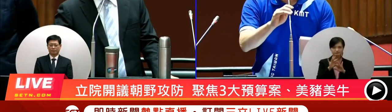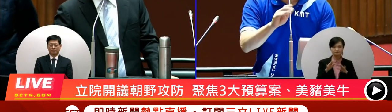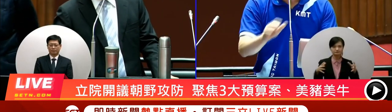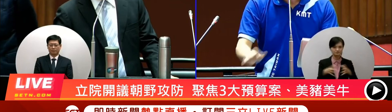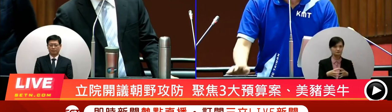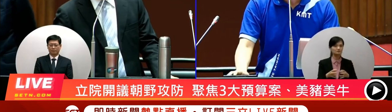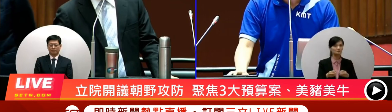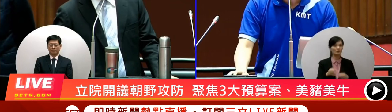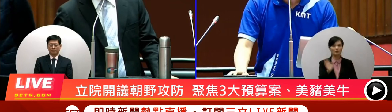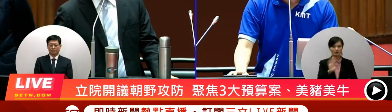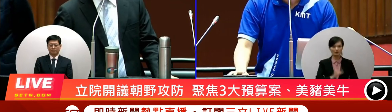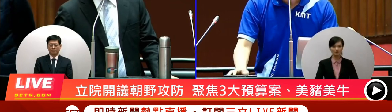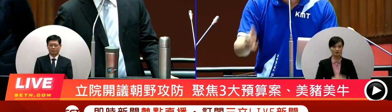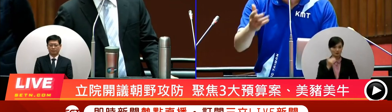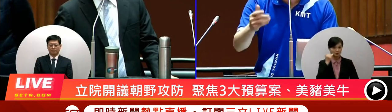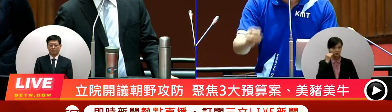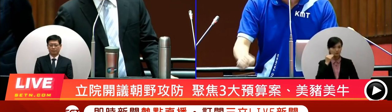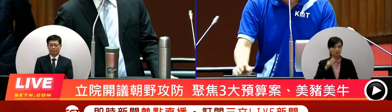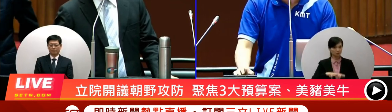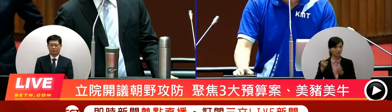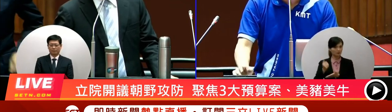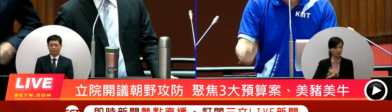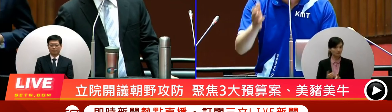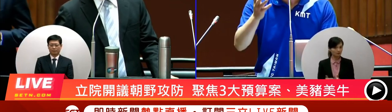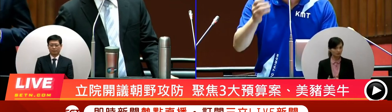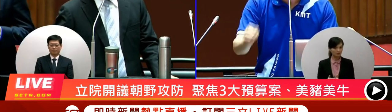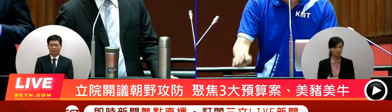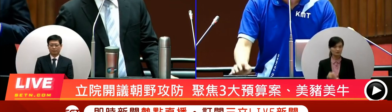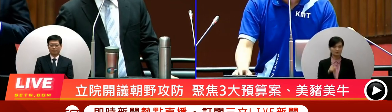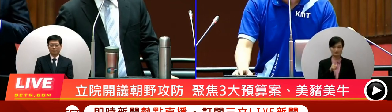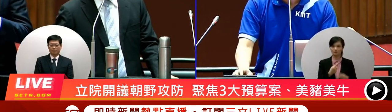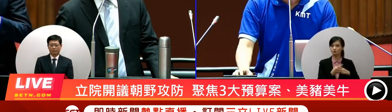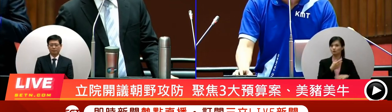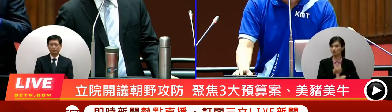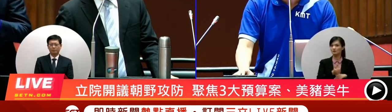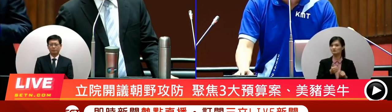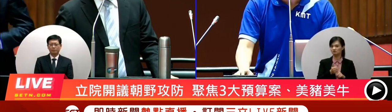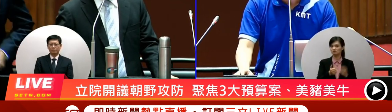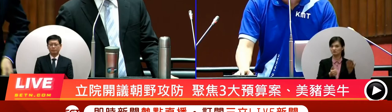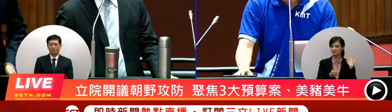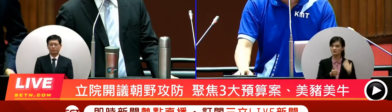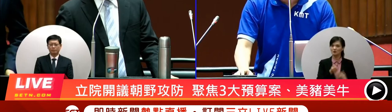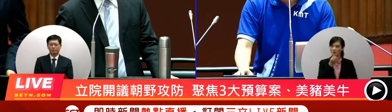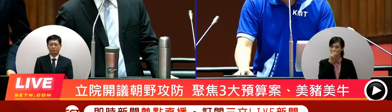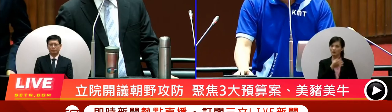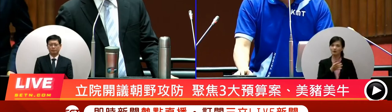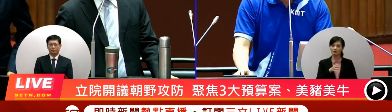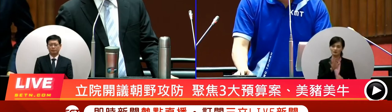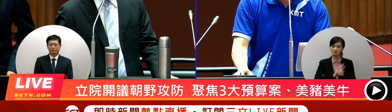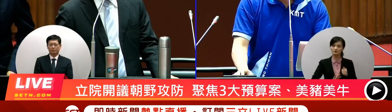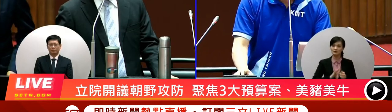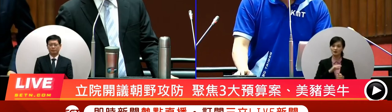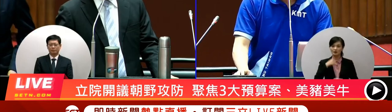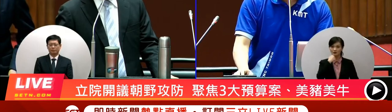以后，你说陈吉仲委员，你说你主委，你说不会影响国内的养猪产